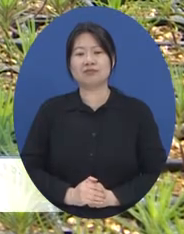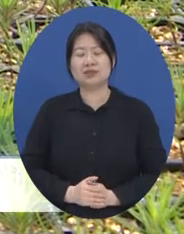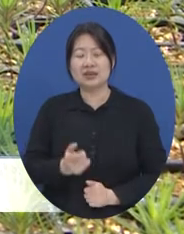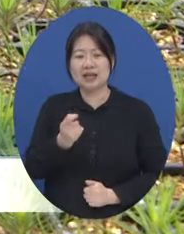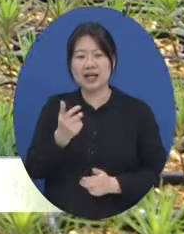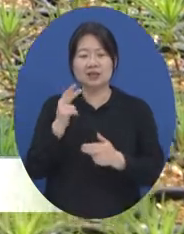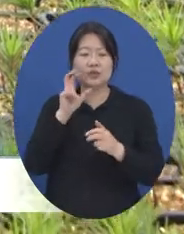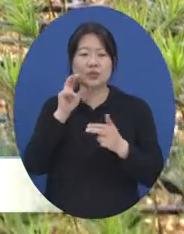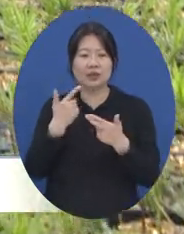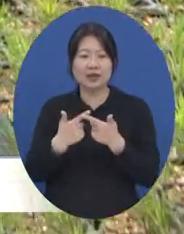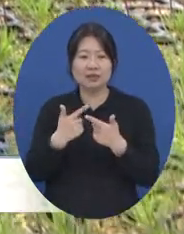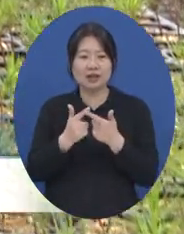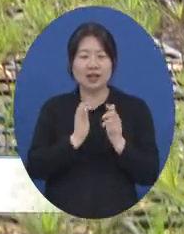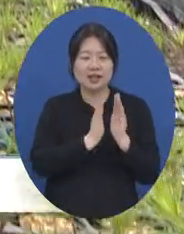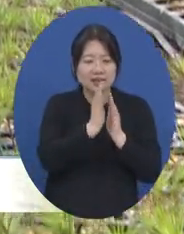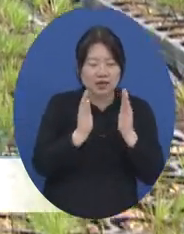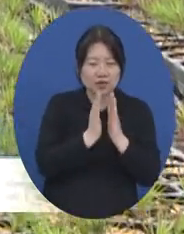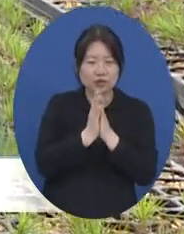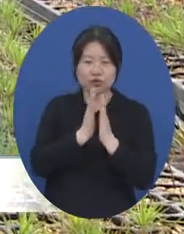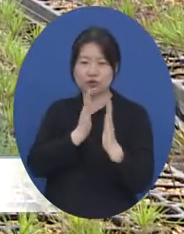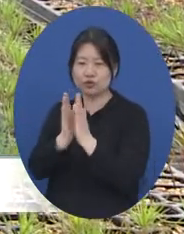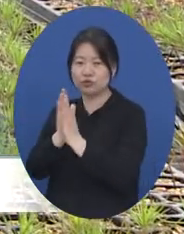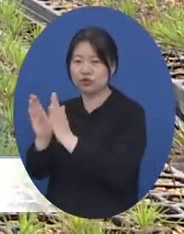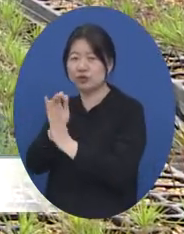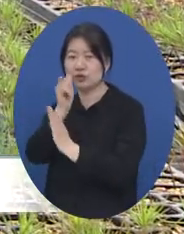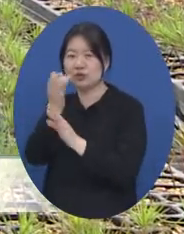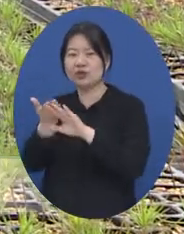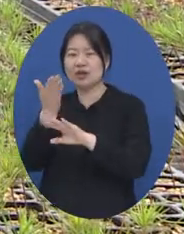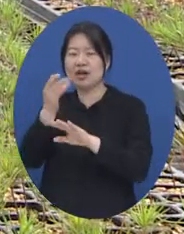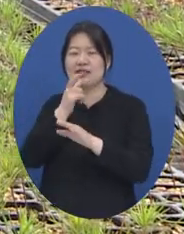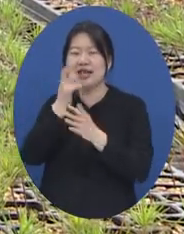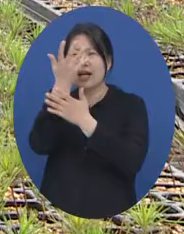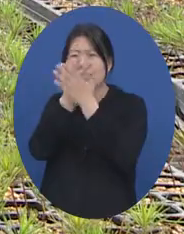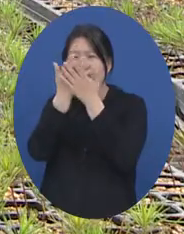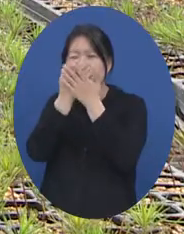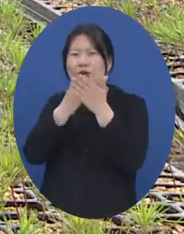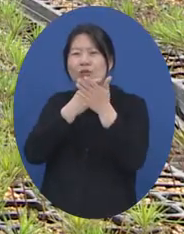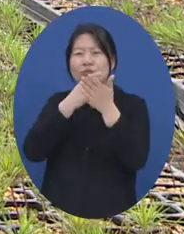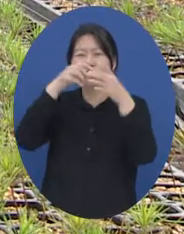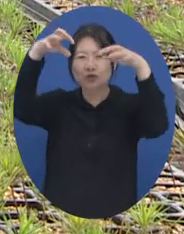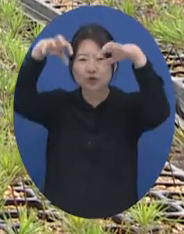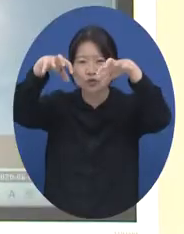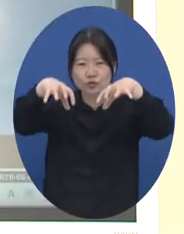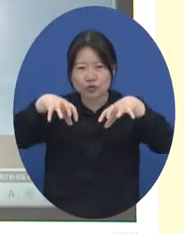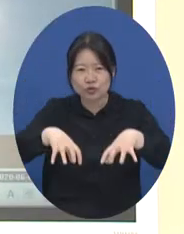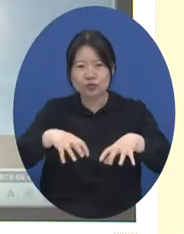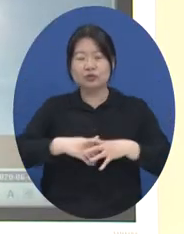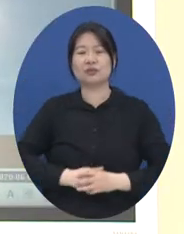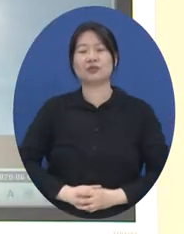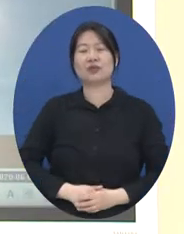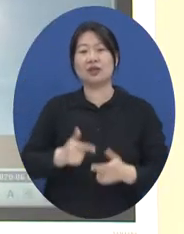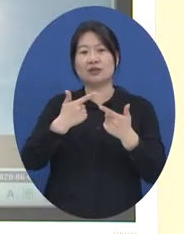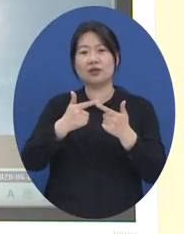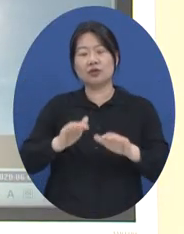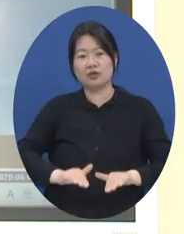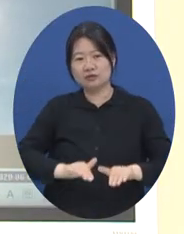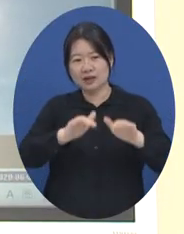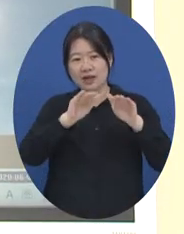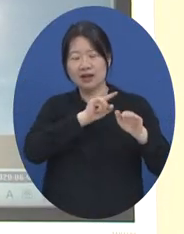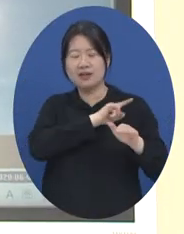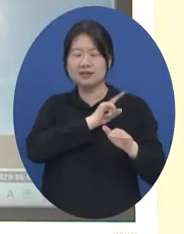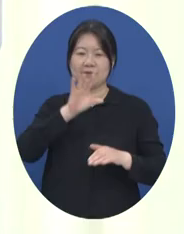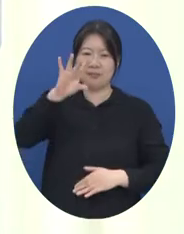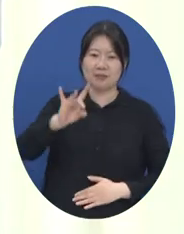작은 소나무가 잔디처럼 줄지어 있고 그 위로 안개 모양의 물줄기가 떨어집니다. 나무가 자라는데